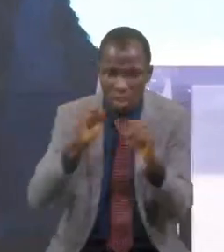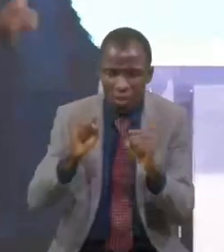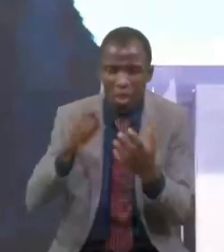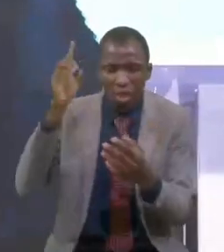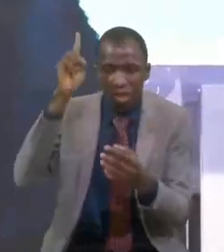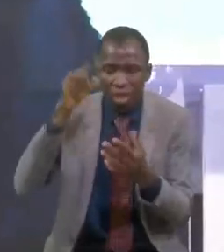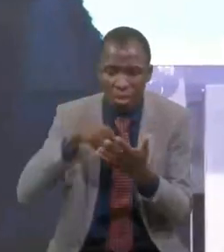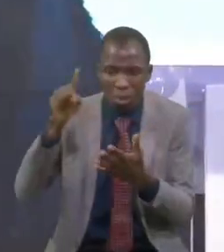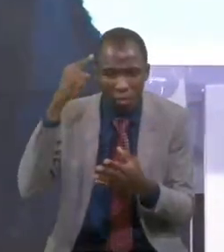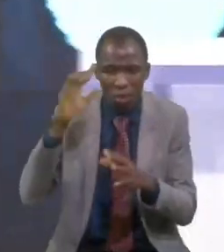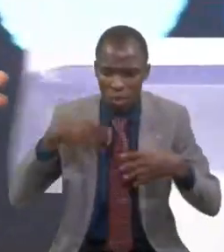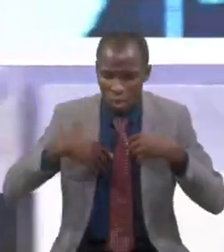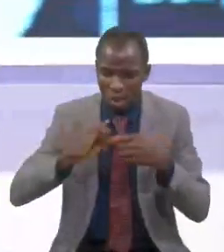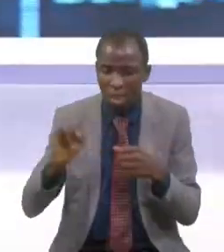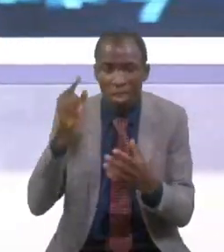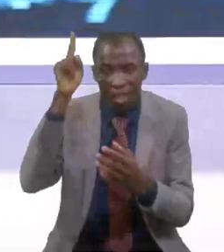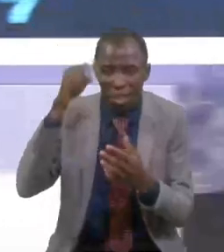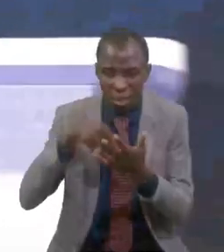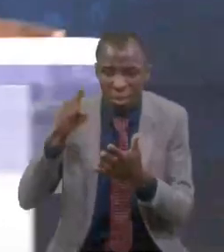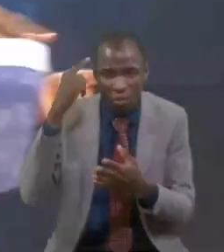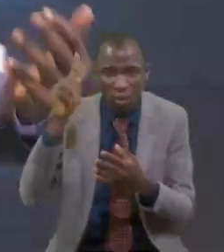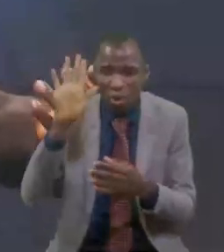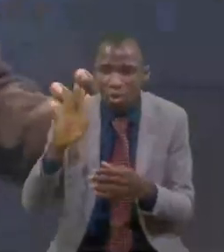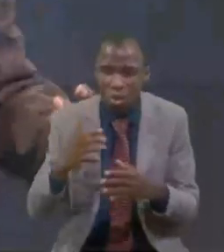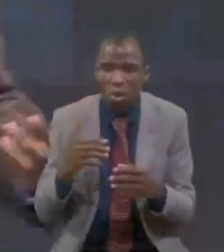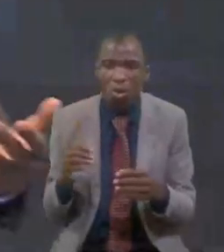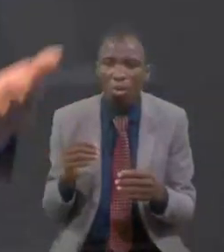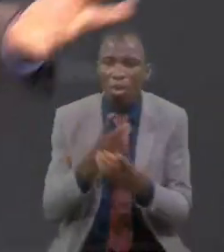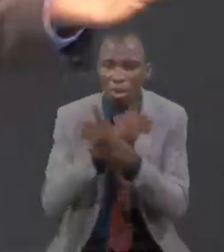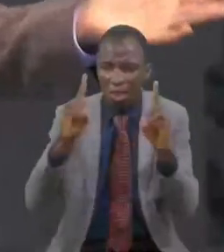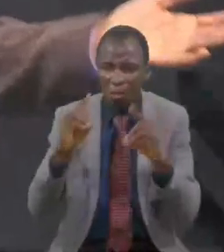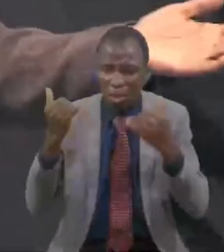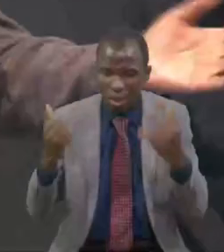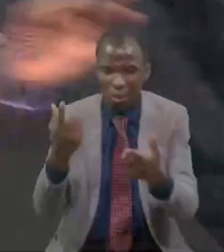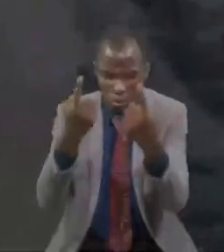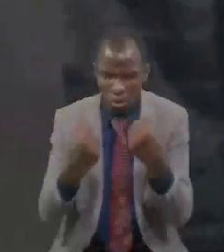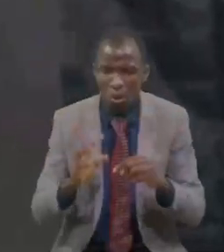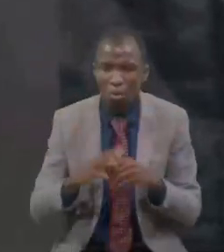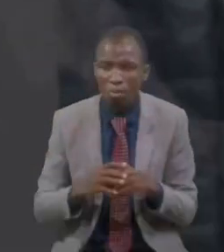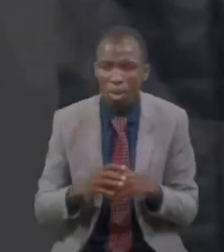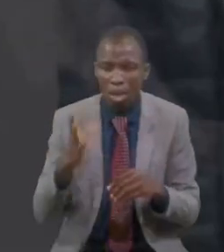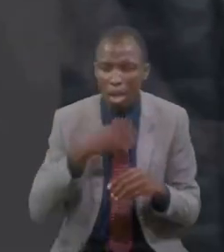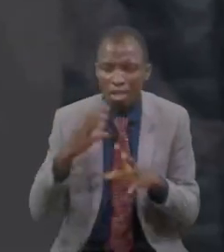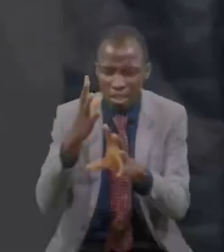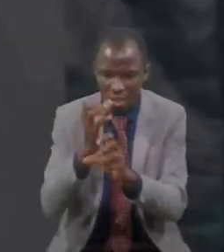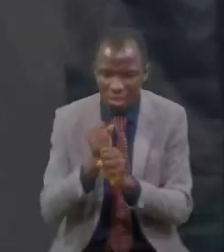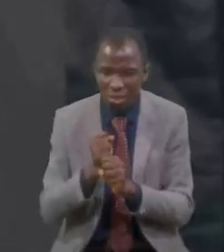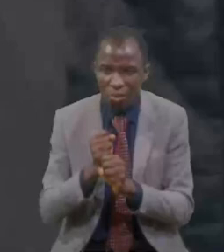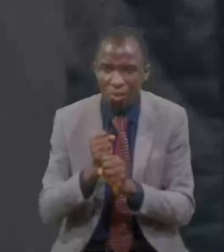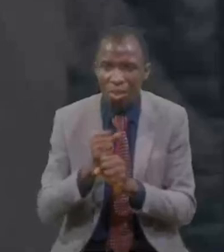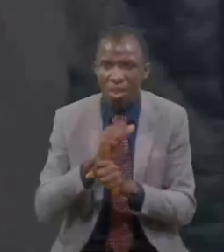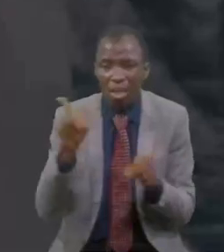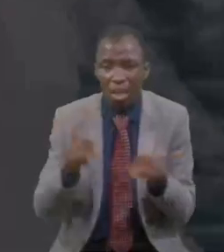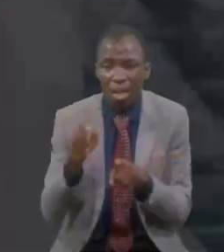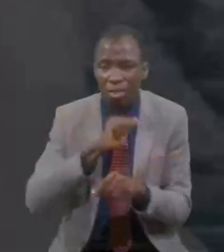votre guérison il a payé pour votre délivrance et maintenant vous pouvez venir et recevoir